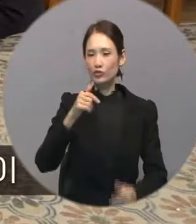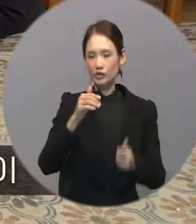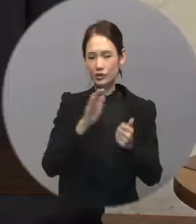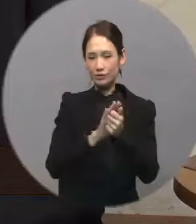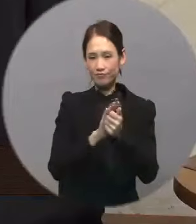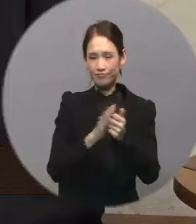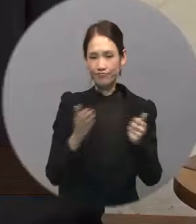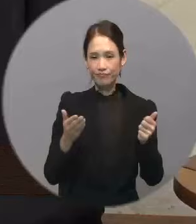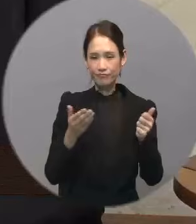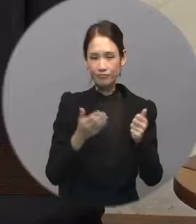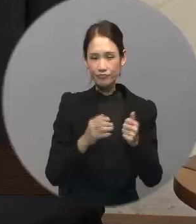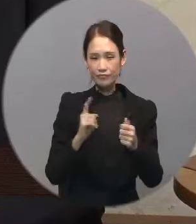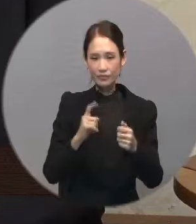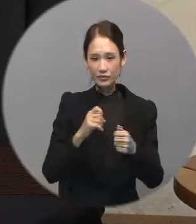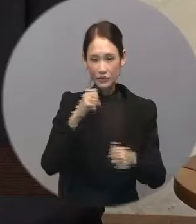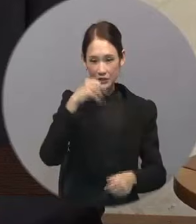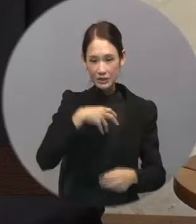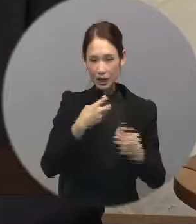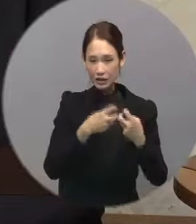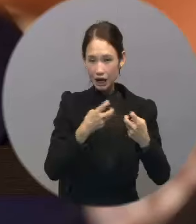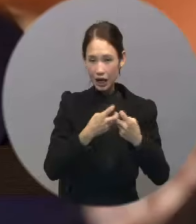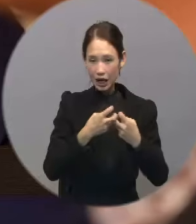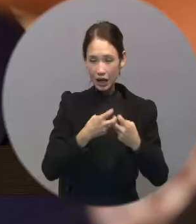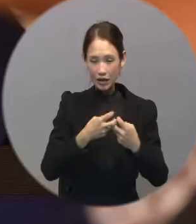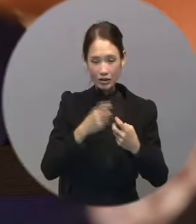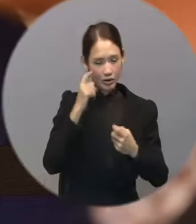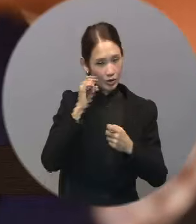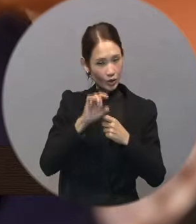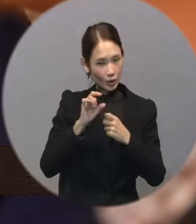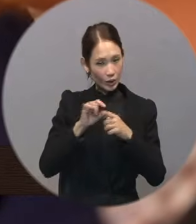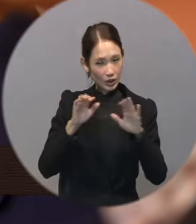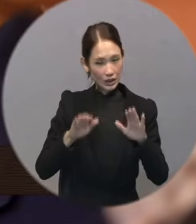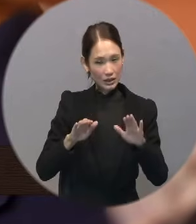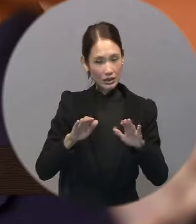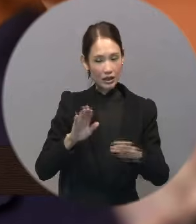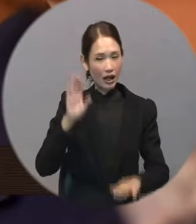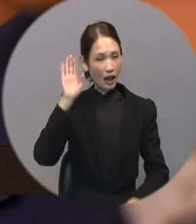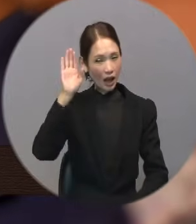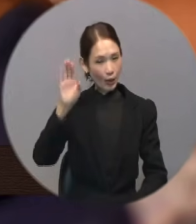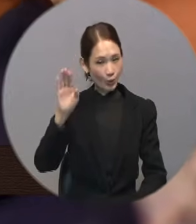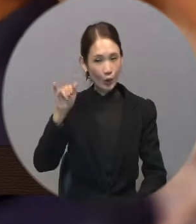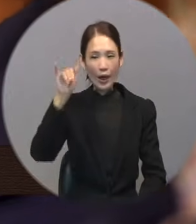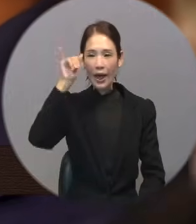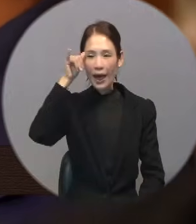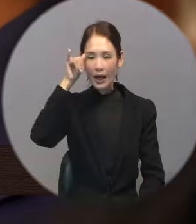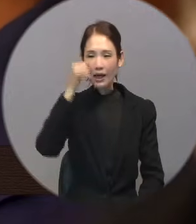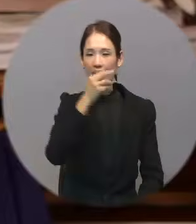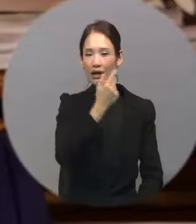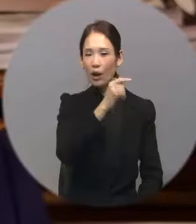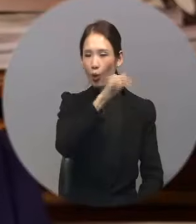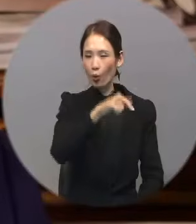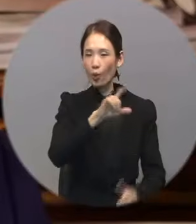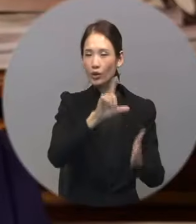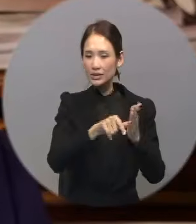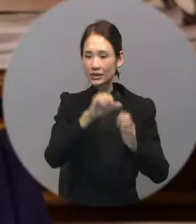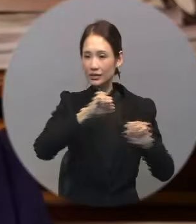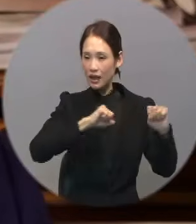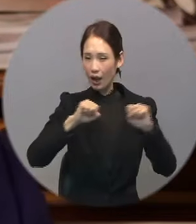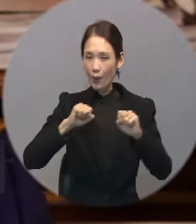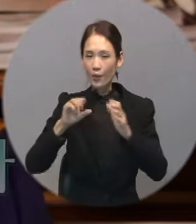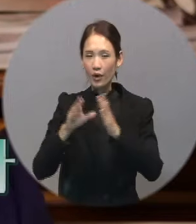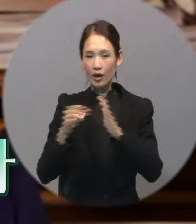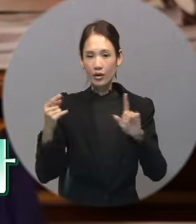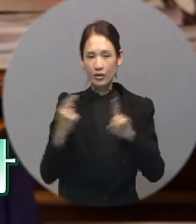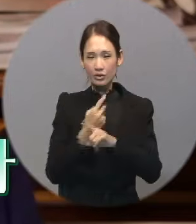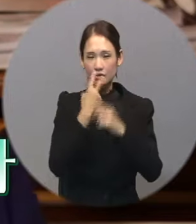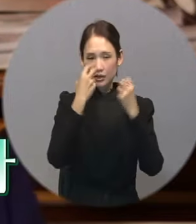것들이 도구적인 방식으로 고민이 됐거든요. 그런데 저는 이제 AI와 로봇의 시대로 넘어가면서 남북은 이제